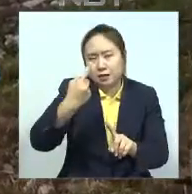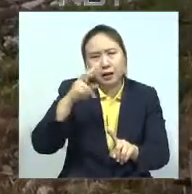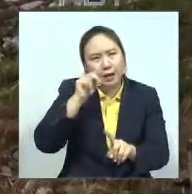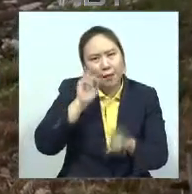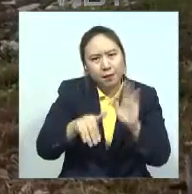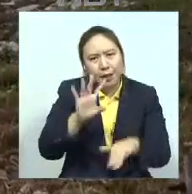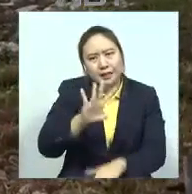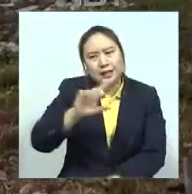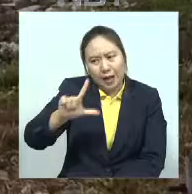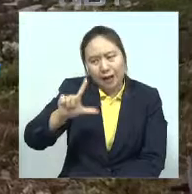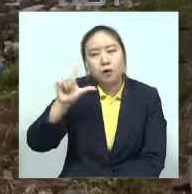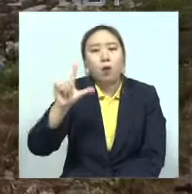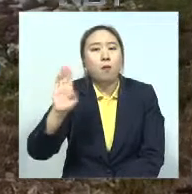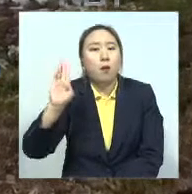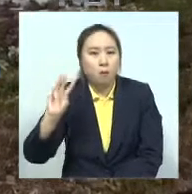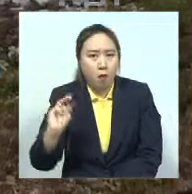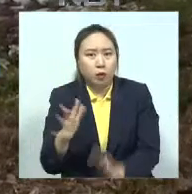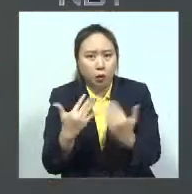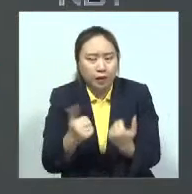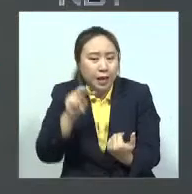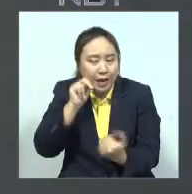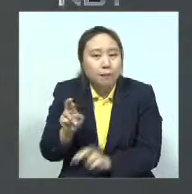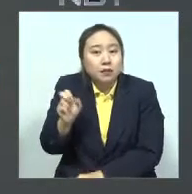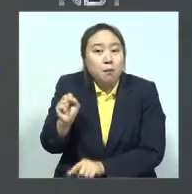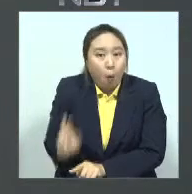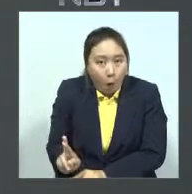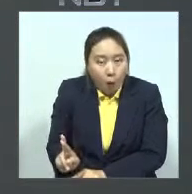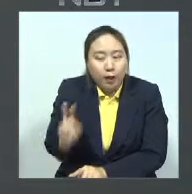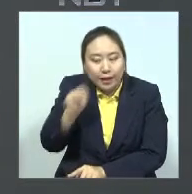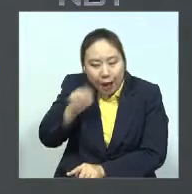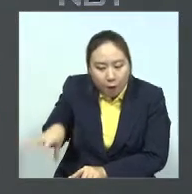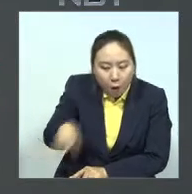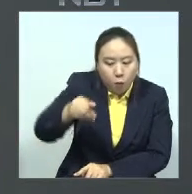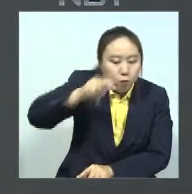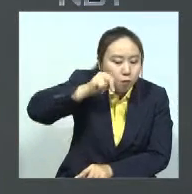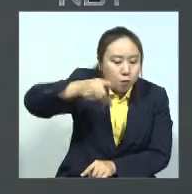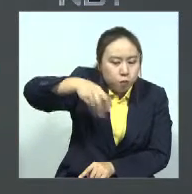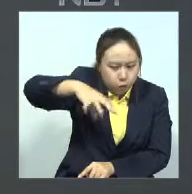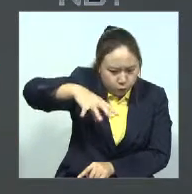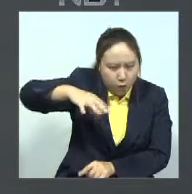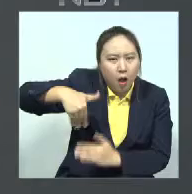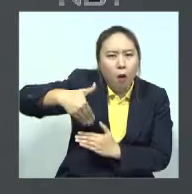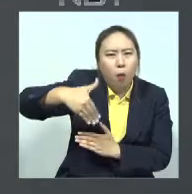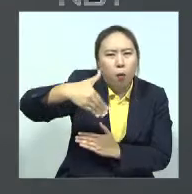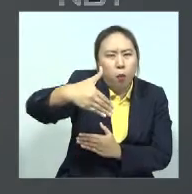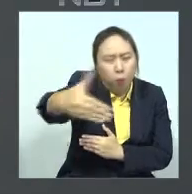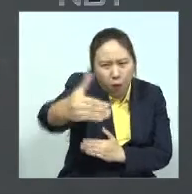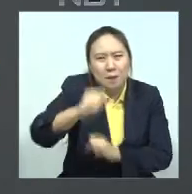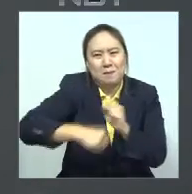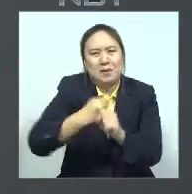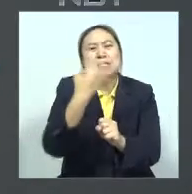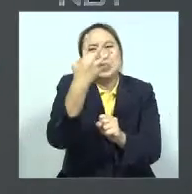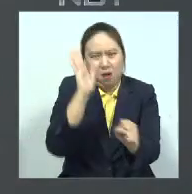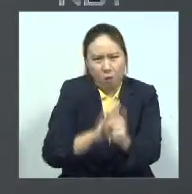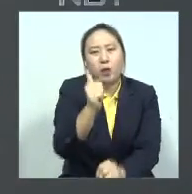น้ำประมาณ4ล้านลูกบาศก์เมตรซึ่งทุกวันนี้นะคะมีน้ำสำรองสามารถผลิตน้ำประปาไปได้อีกนานค่ะเกือบ4ปีส่วน